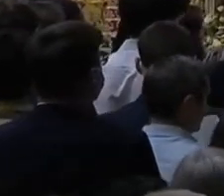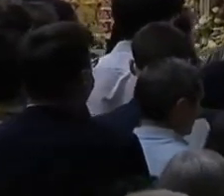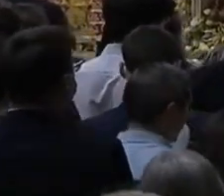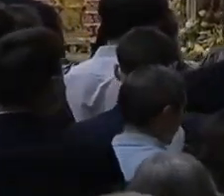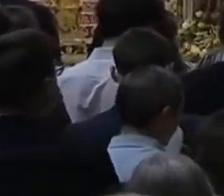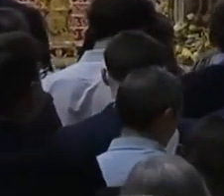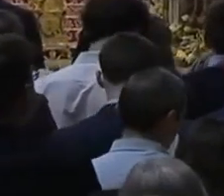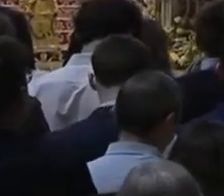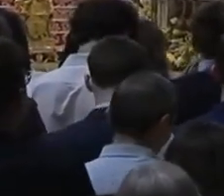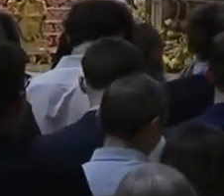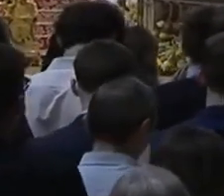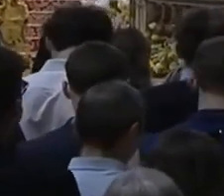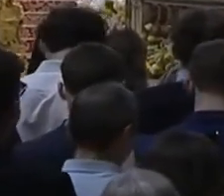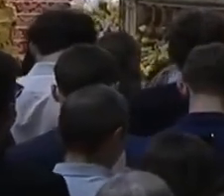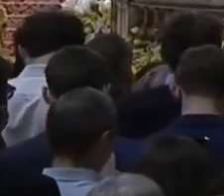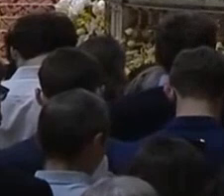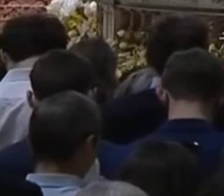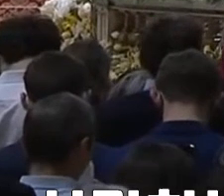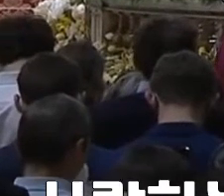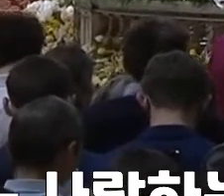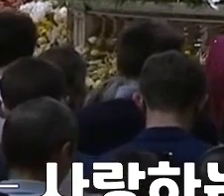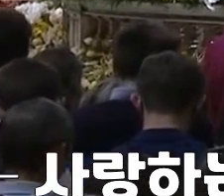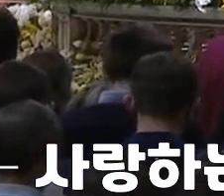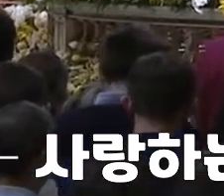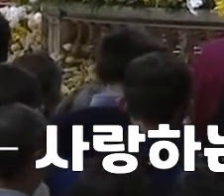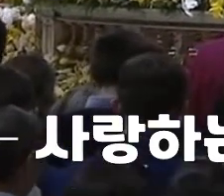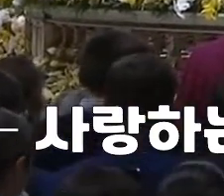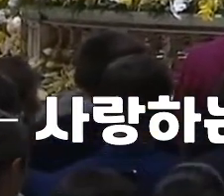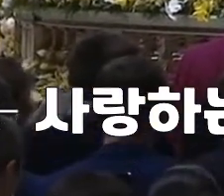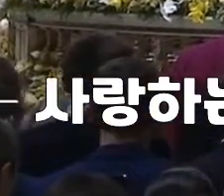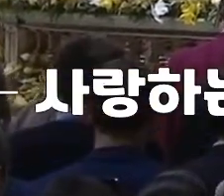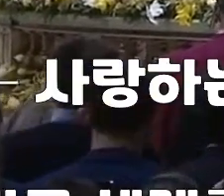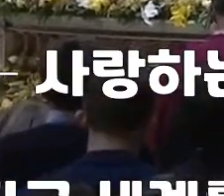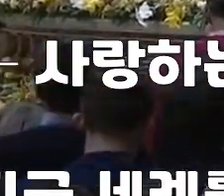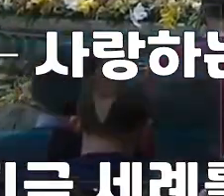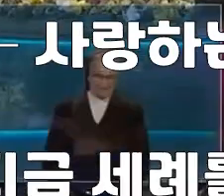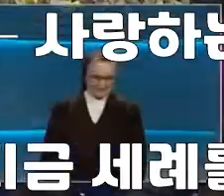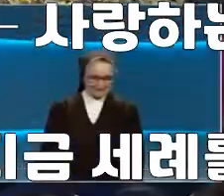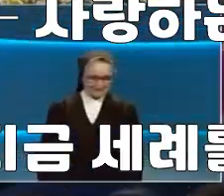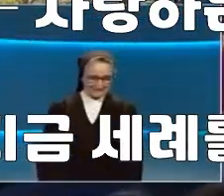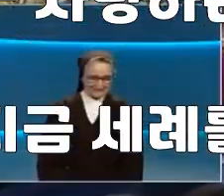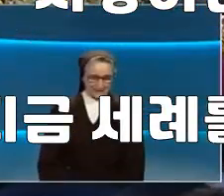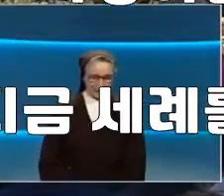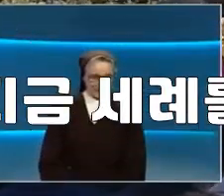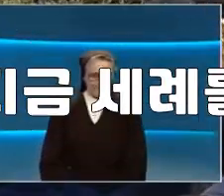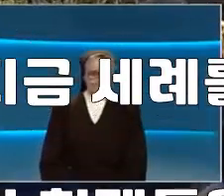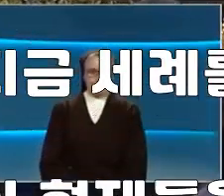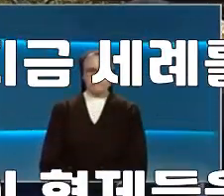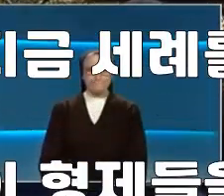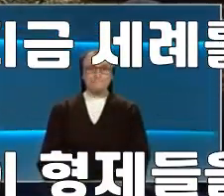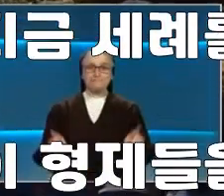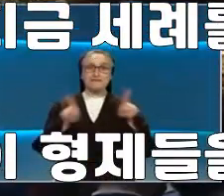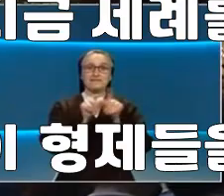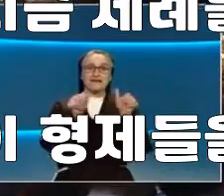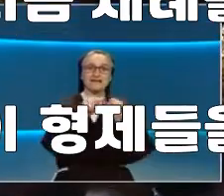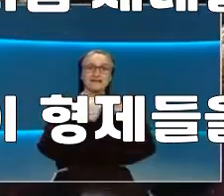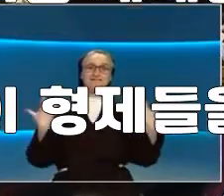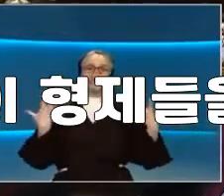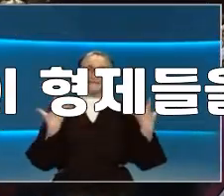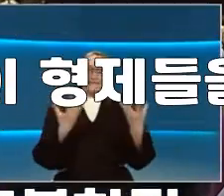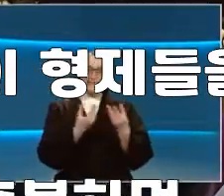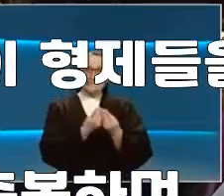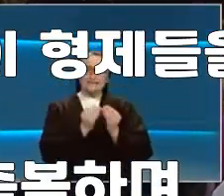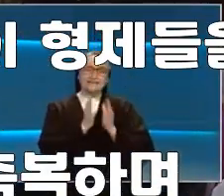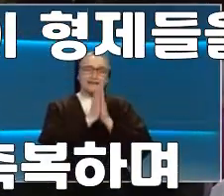Fratelli e sorelle, accompagniamo con preghiera